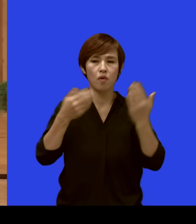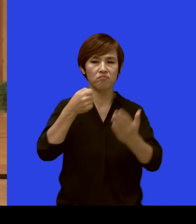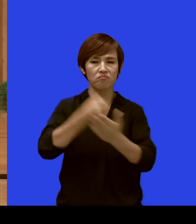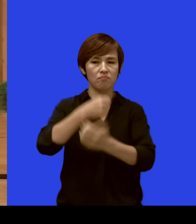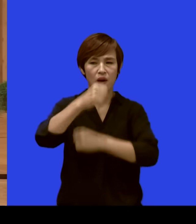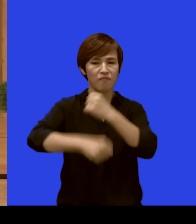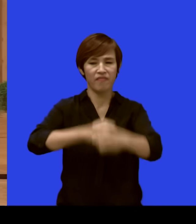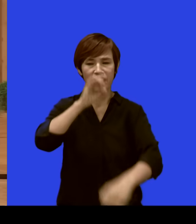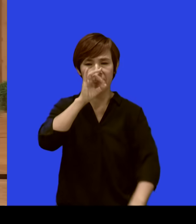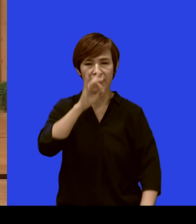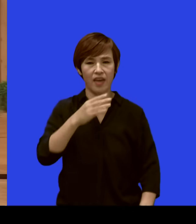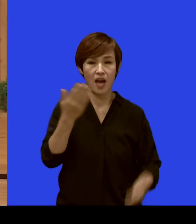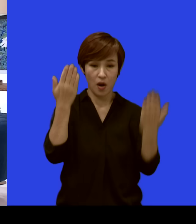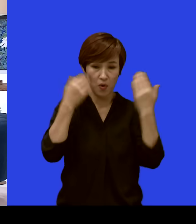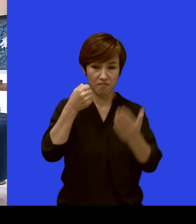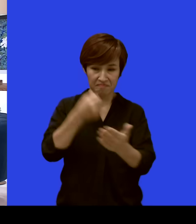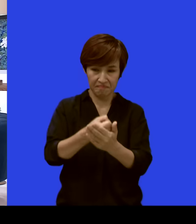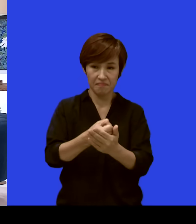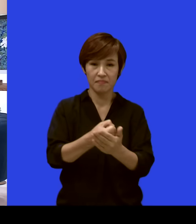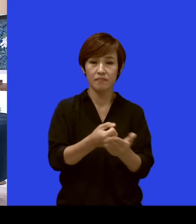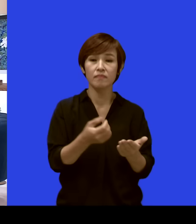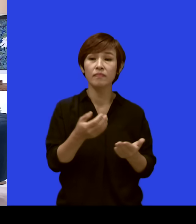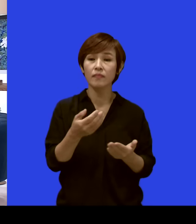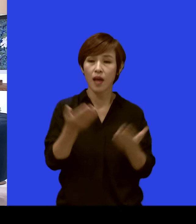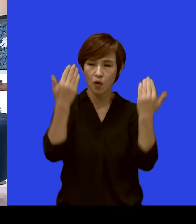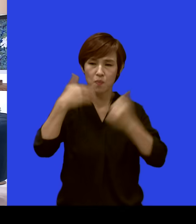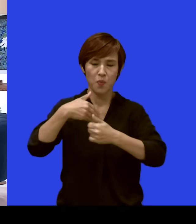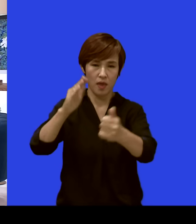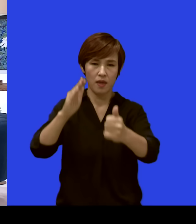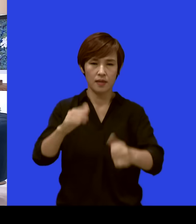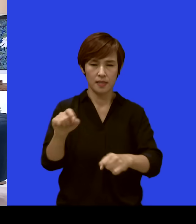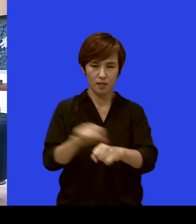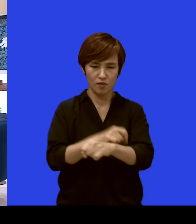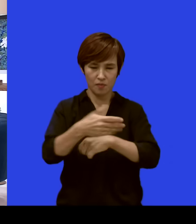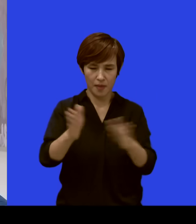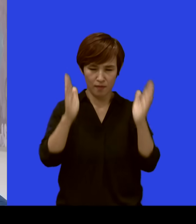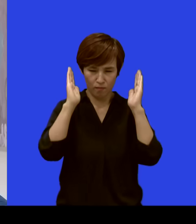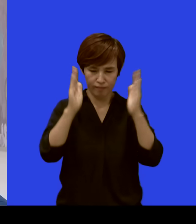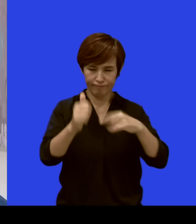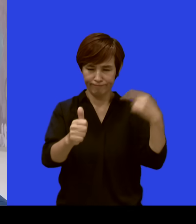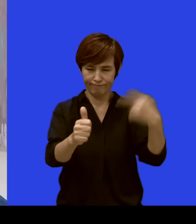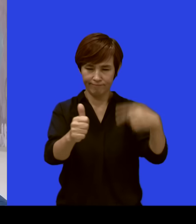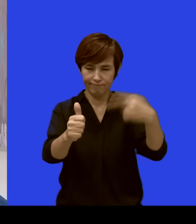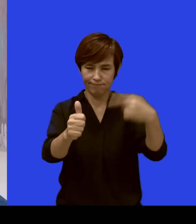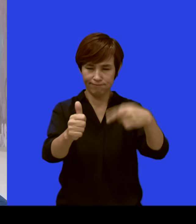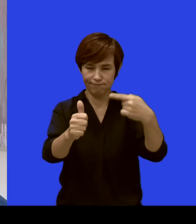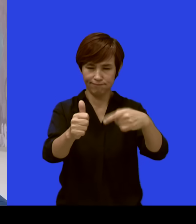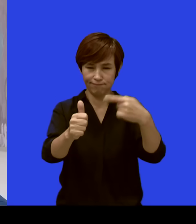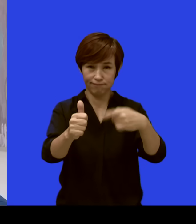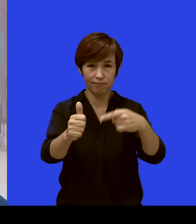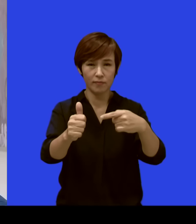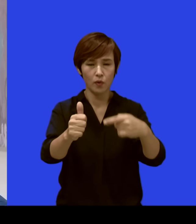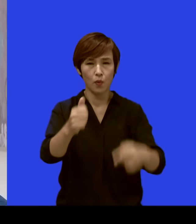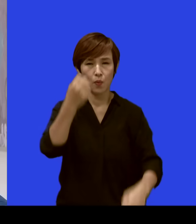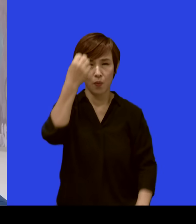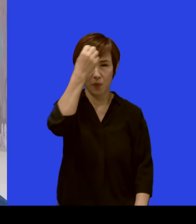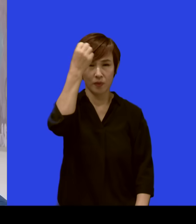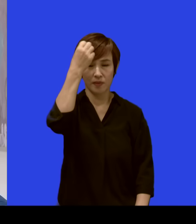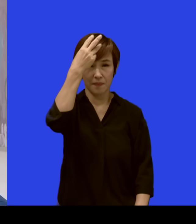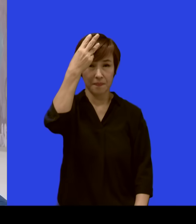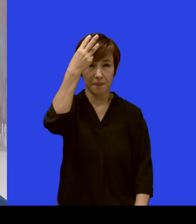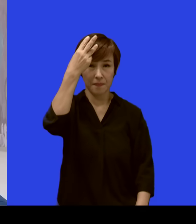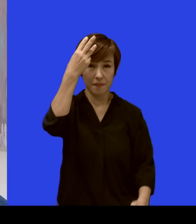된다. 3년 동안 저에게 장학금을 주고 또 특수반을 만들어서 공부도 시켰는데 그때 이제 그 고3 되는 친구들